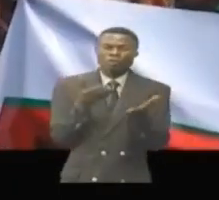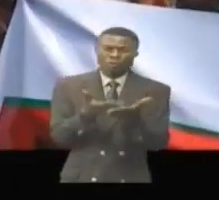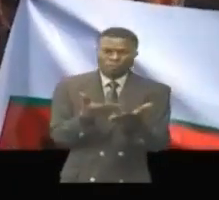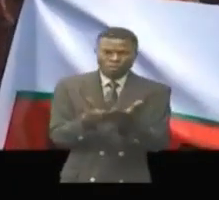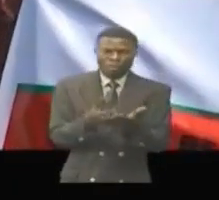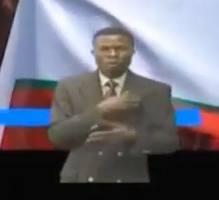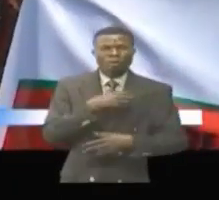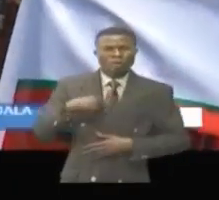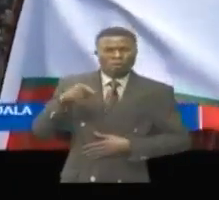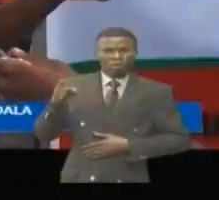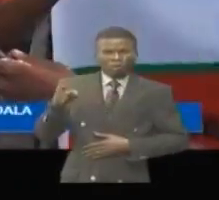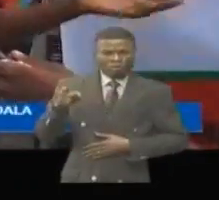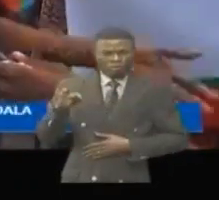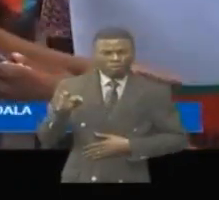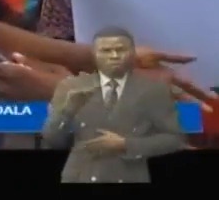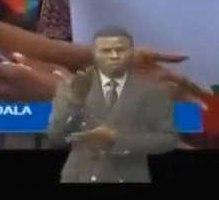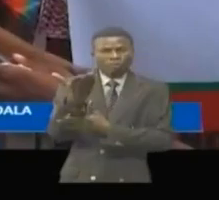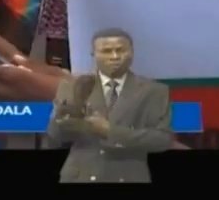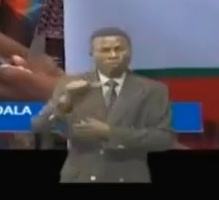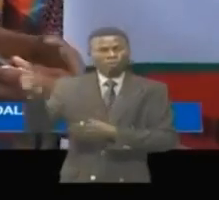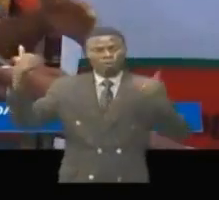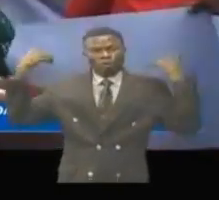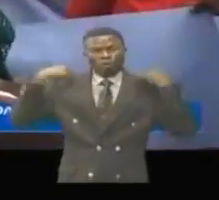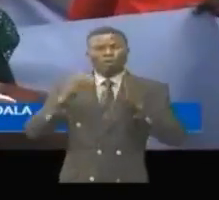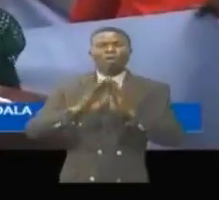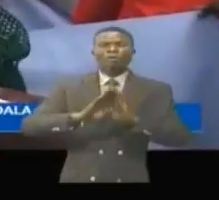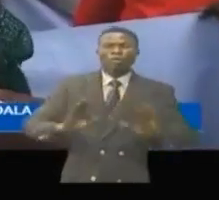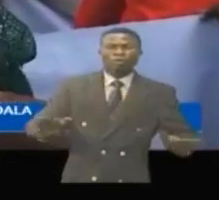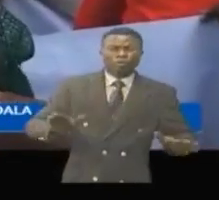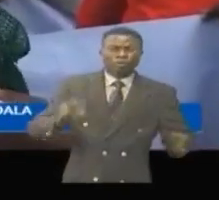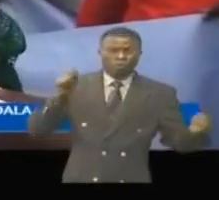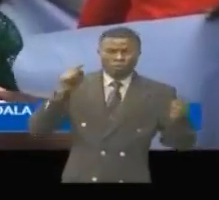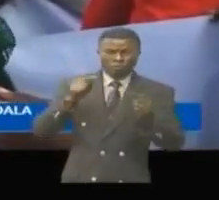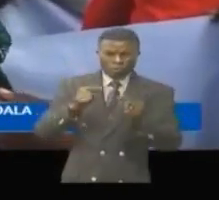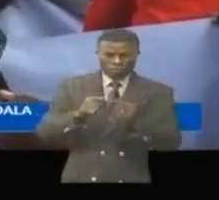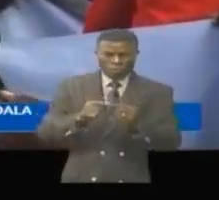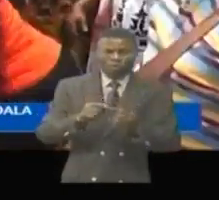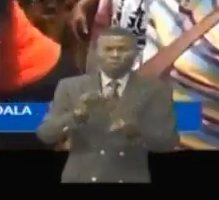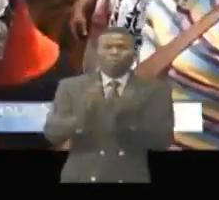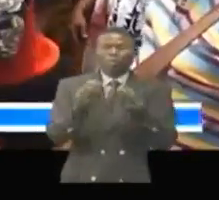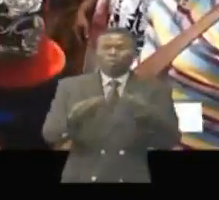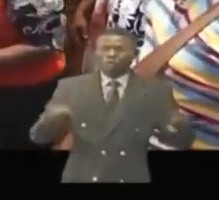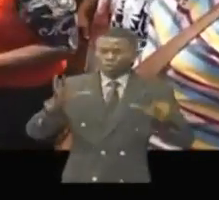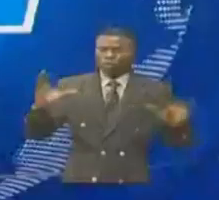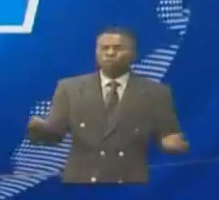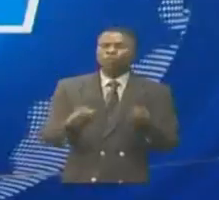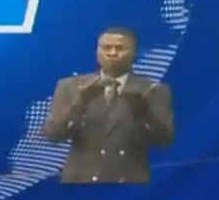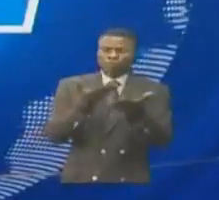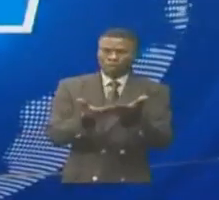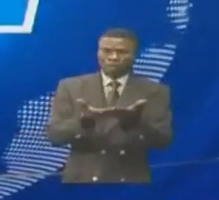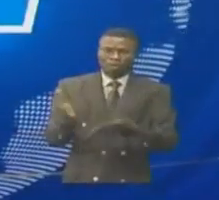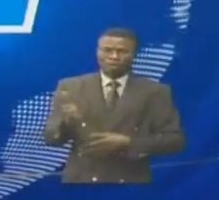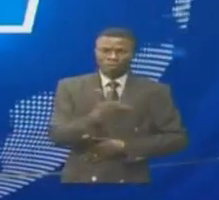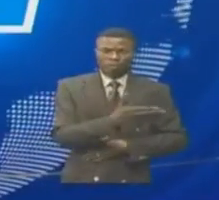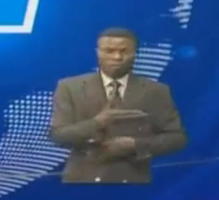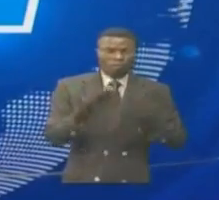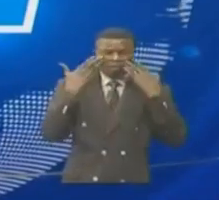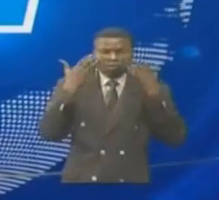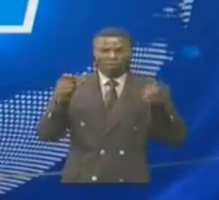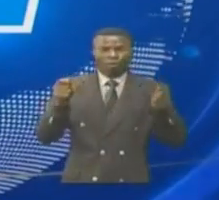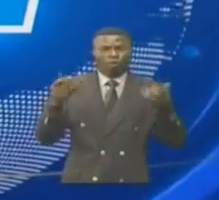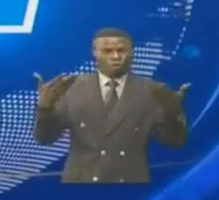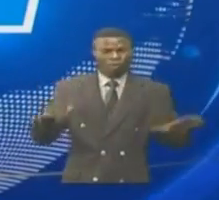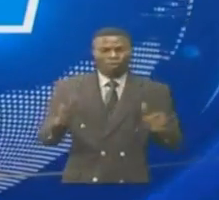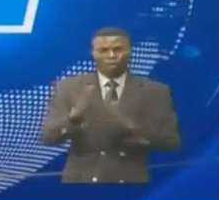les bras et comptent saisir d'autres autorités compétentes jusqu'à ce que ces problèmes soient totalement résolus. C'est ici que prend fin